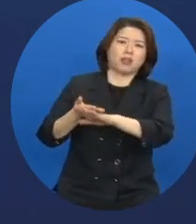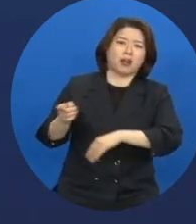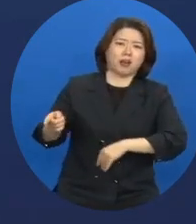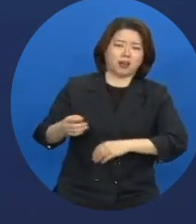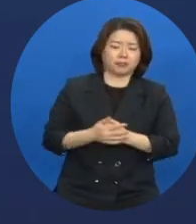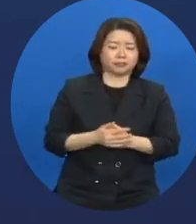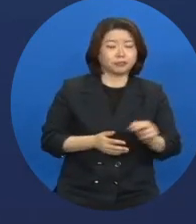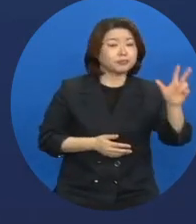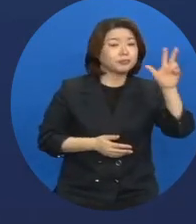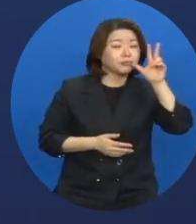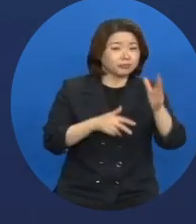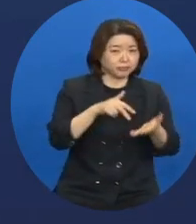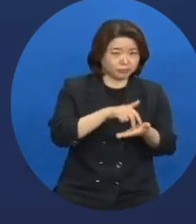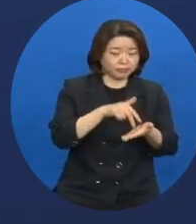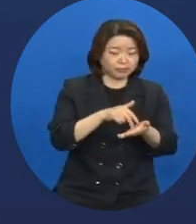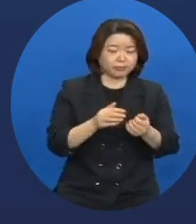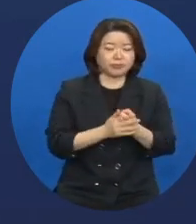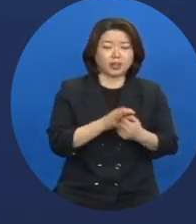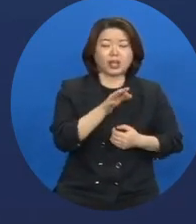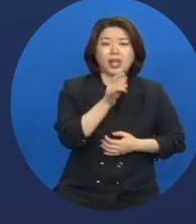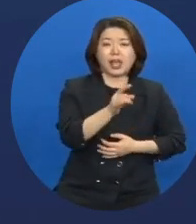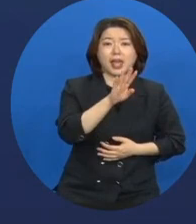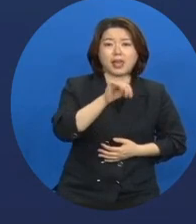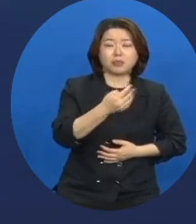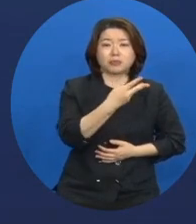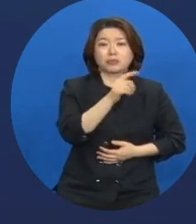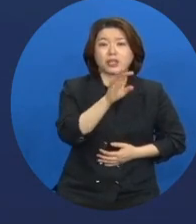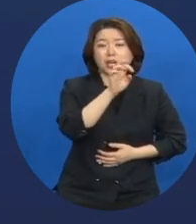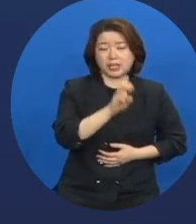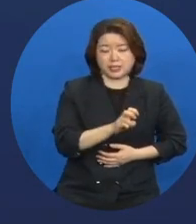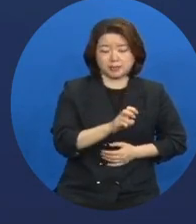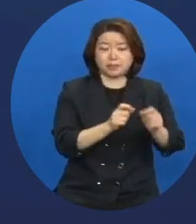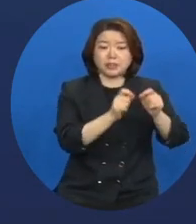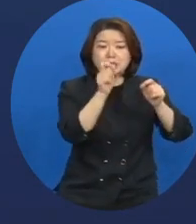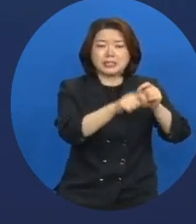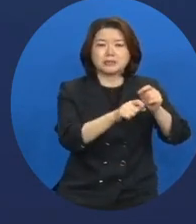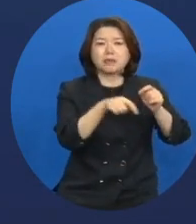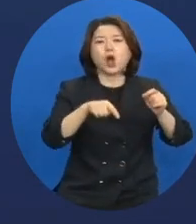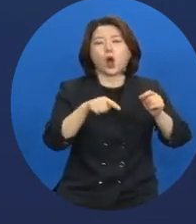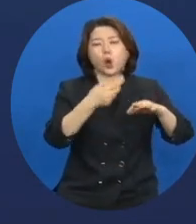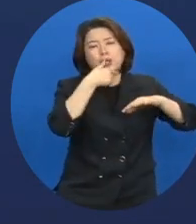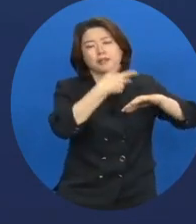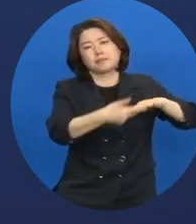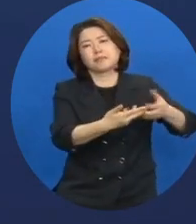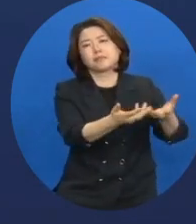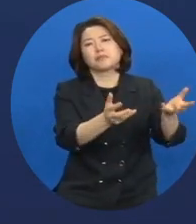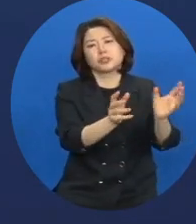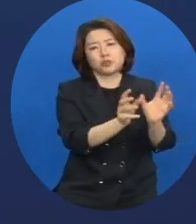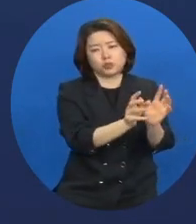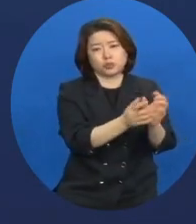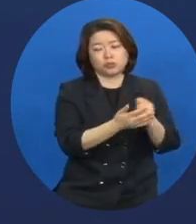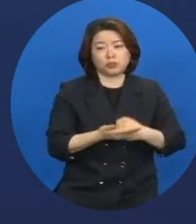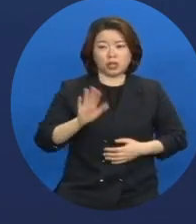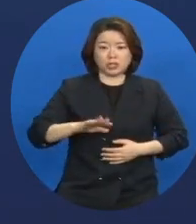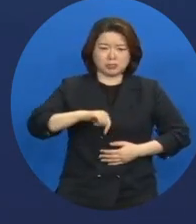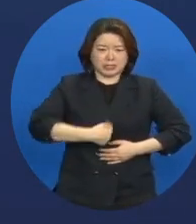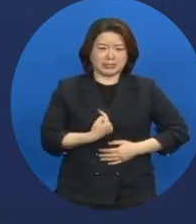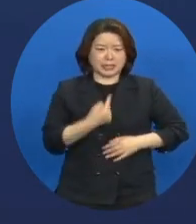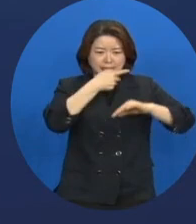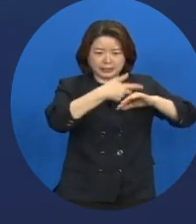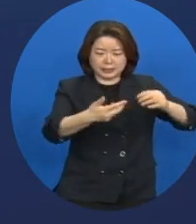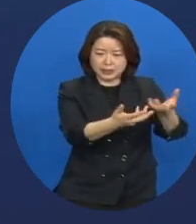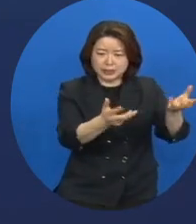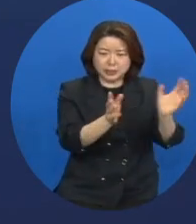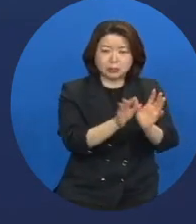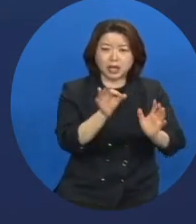여호수아는 사실 에브라임 지파 출신입니다. 그런데 자기 출신 지파인